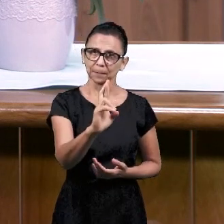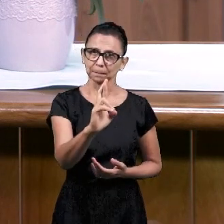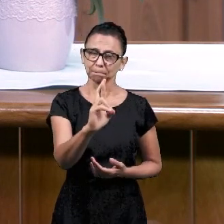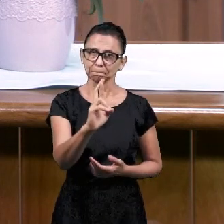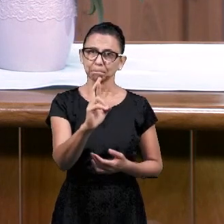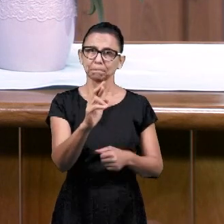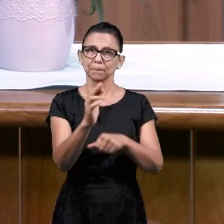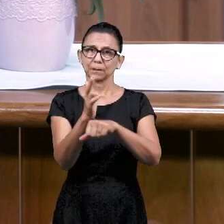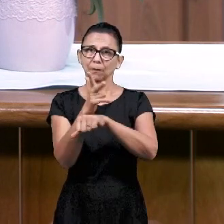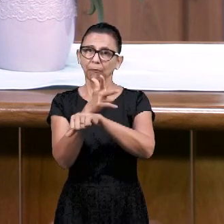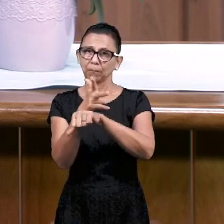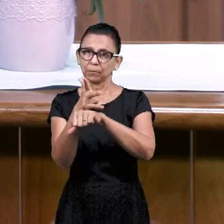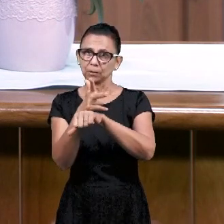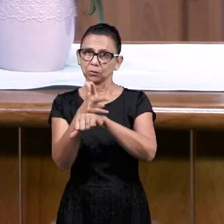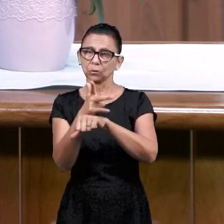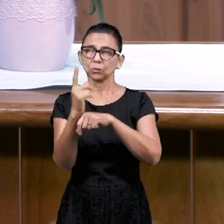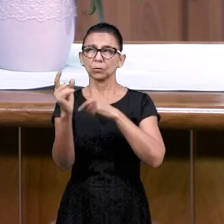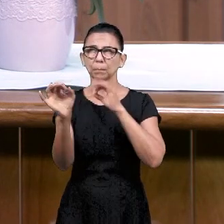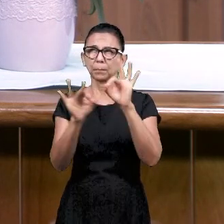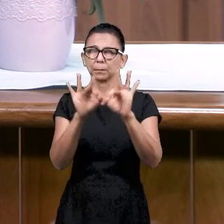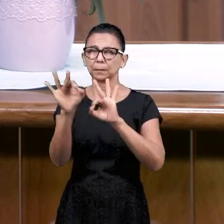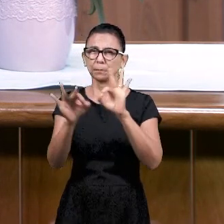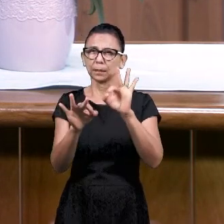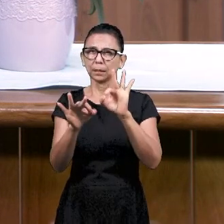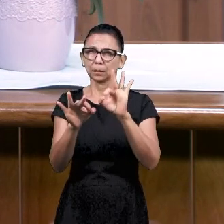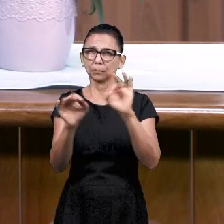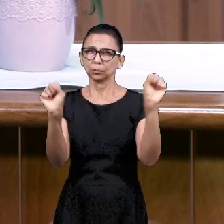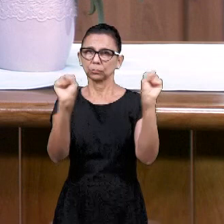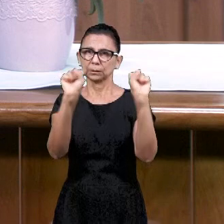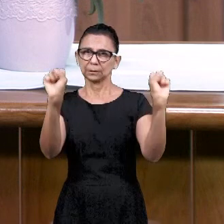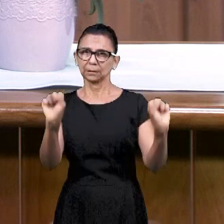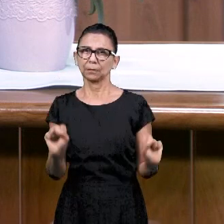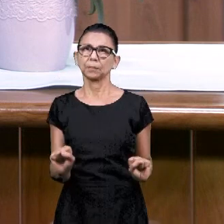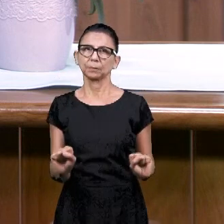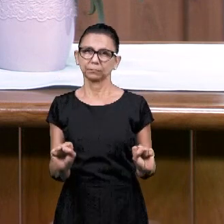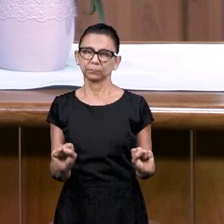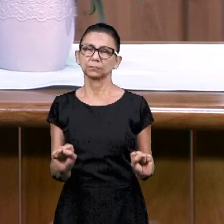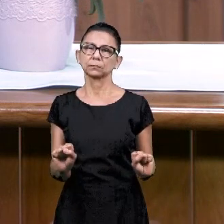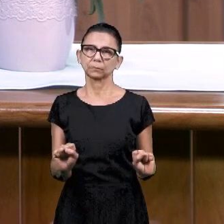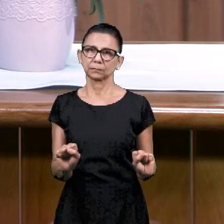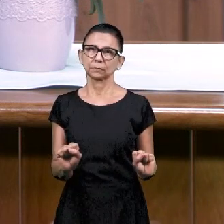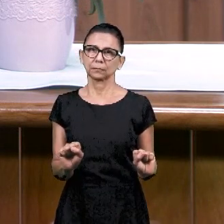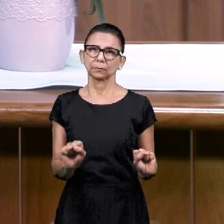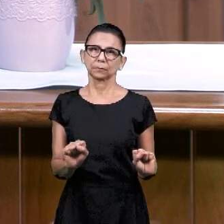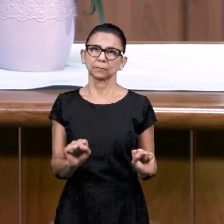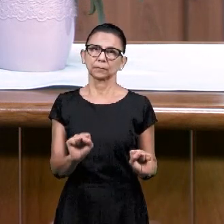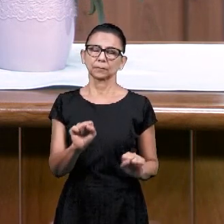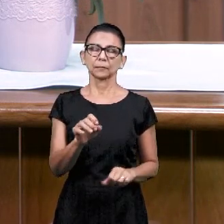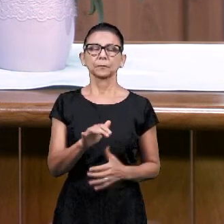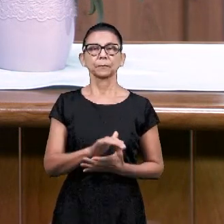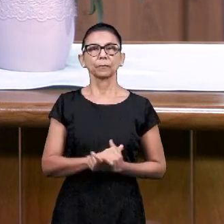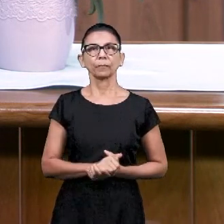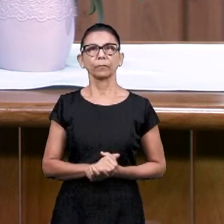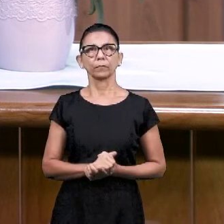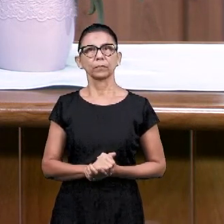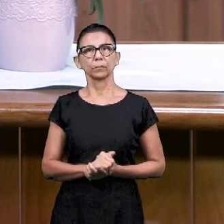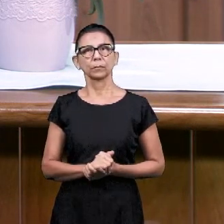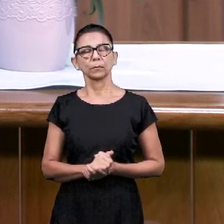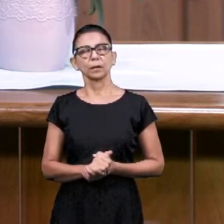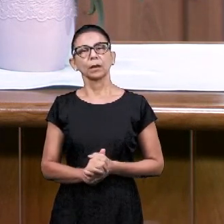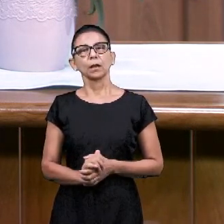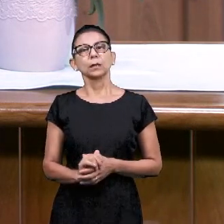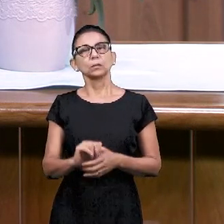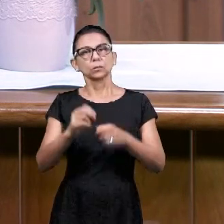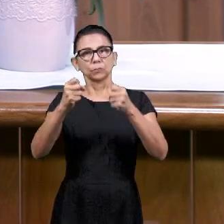les vidéos. Donc, nous sommes en train de mettre en application un système. Nous allons présenter la première étape de ce système. Nous allons appliquer ici